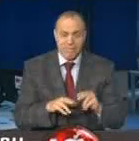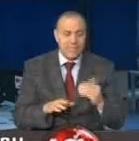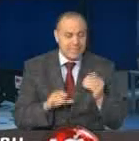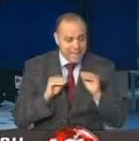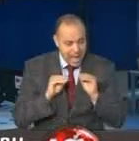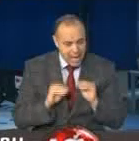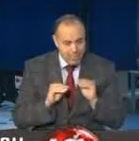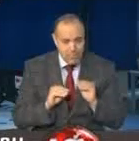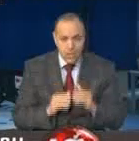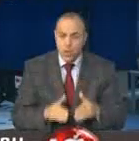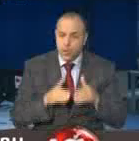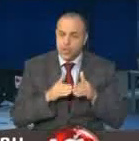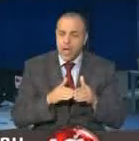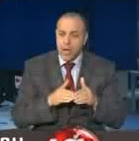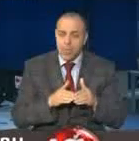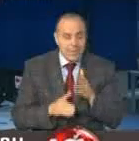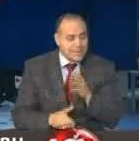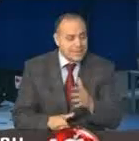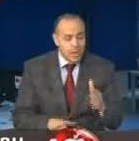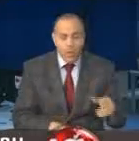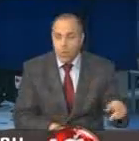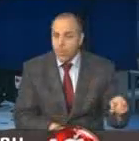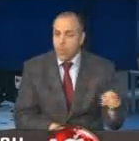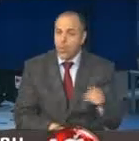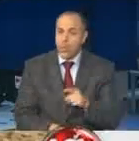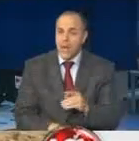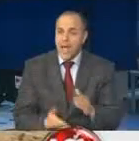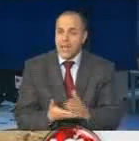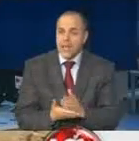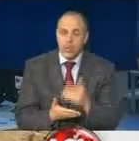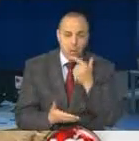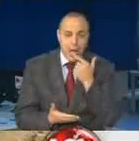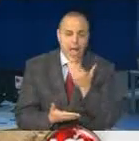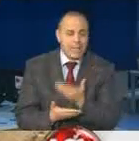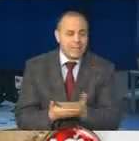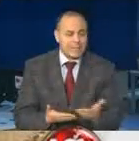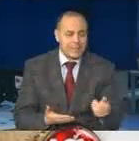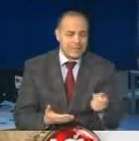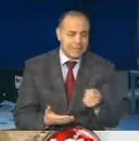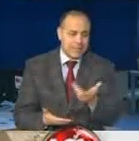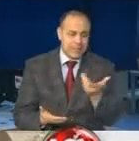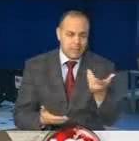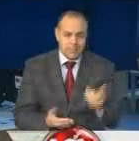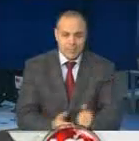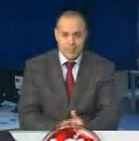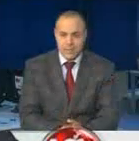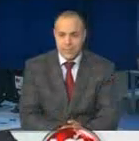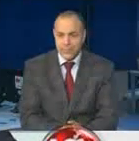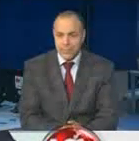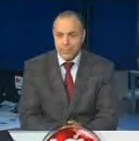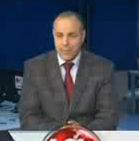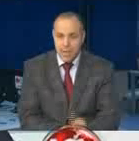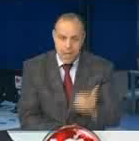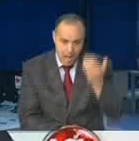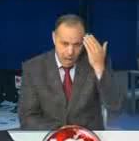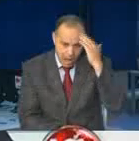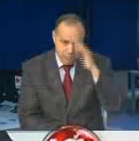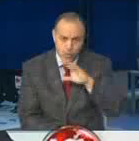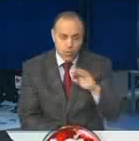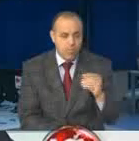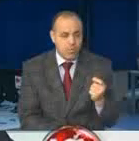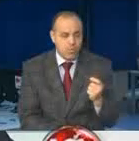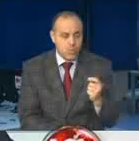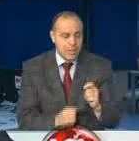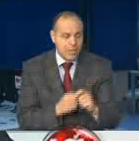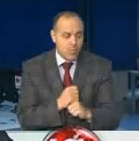التعليم، يطالب هؤلاء التلاميذ بتوفير أبسط الوسائل. عرفت السوق المالية